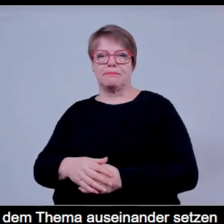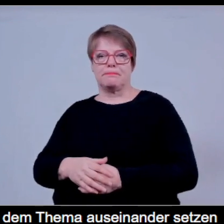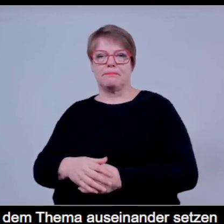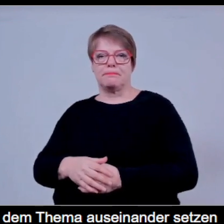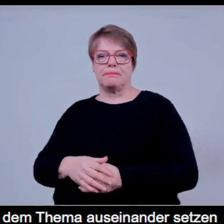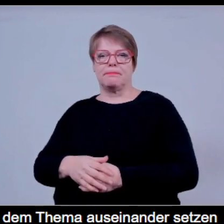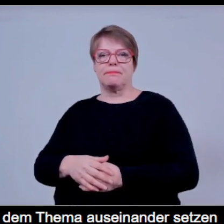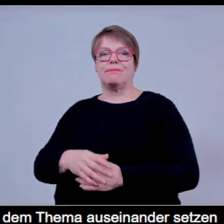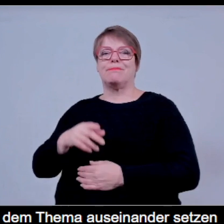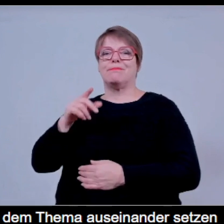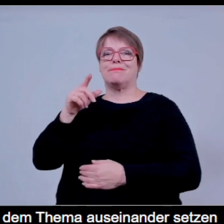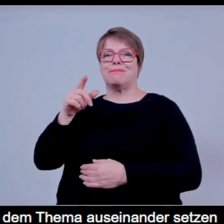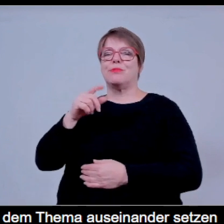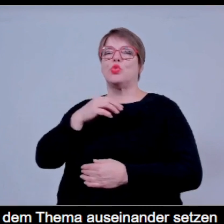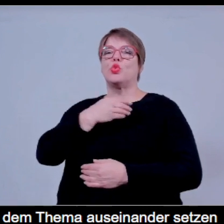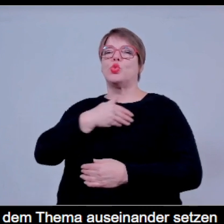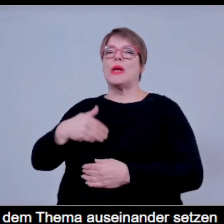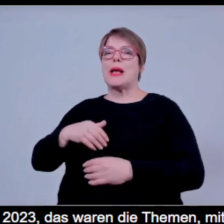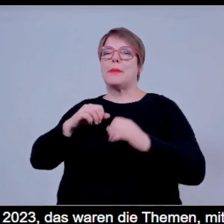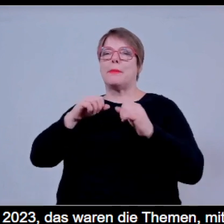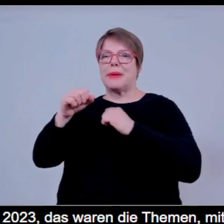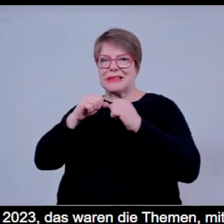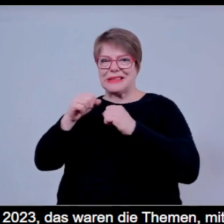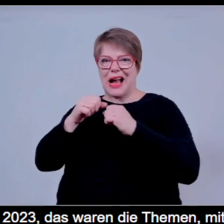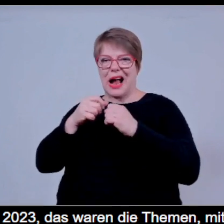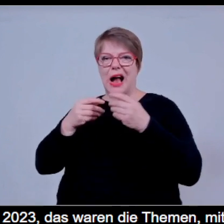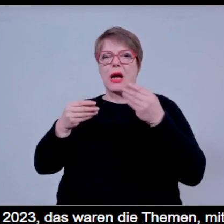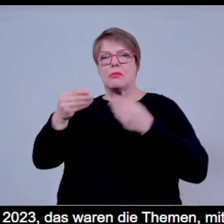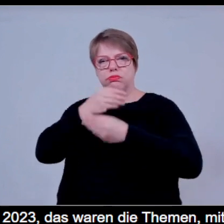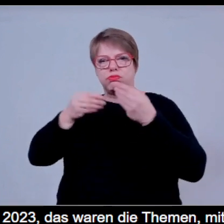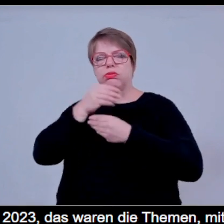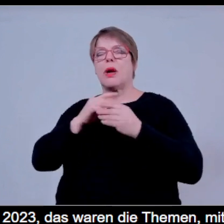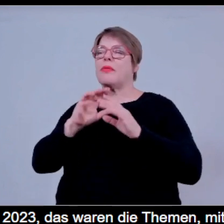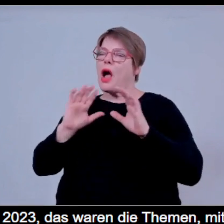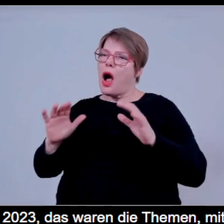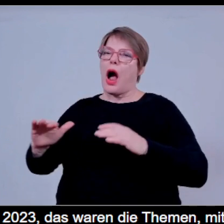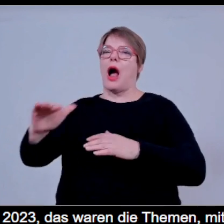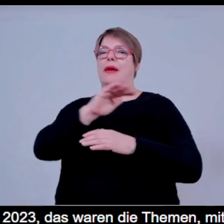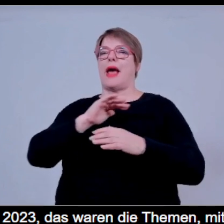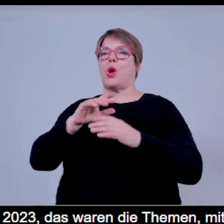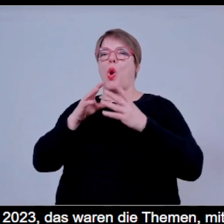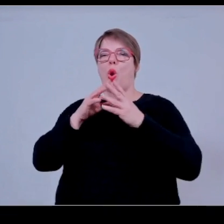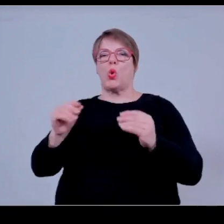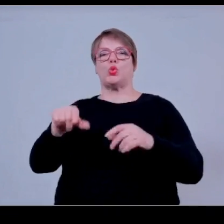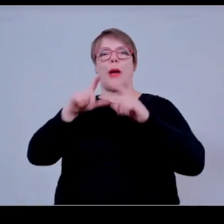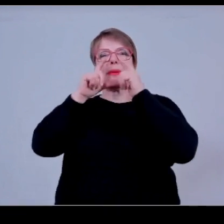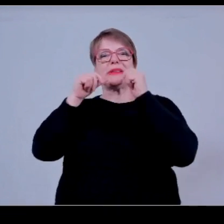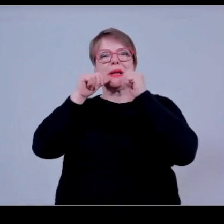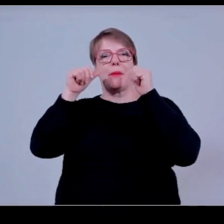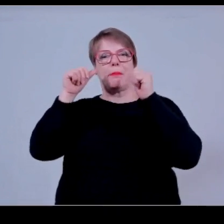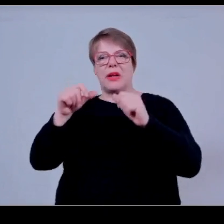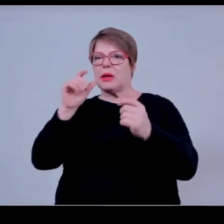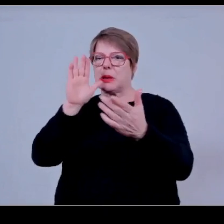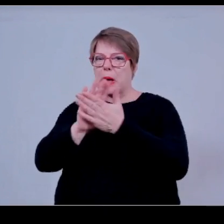auch aufgehoben werden sollte? Und vielleicht können Sie mir für meinen Hintergrund auch ein bisschen sagen, wo verläuft eigentlich genau die Grenze zwischen